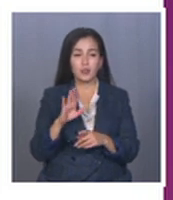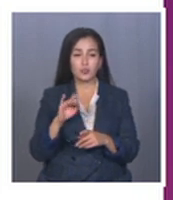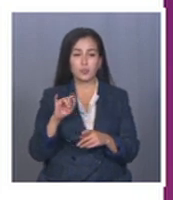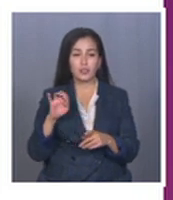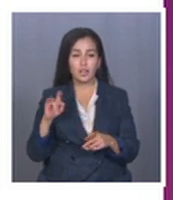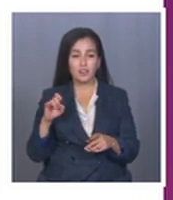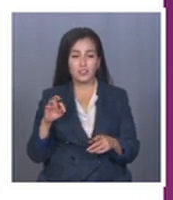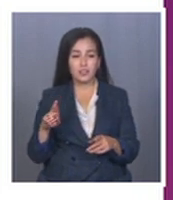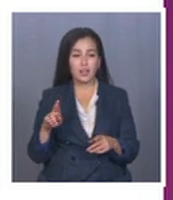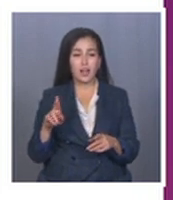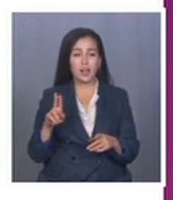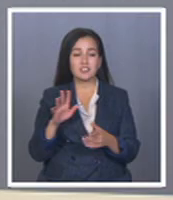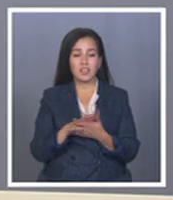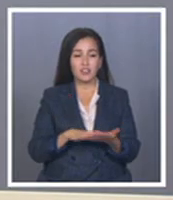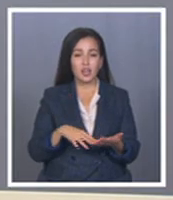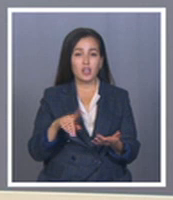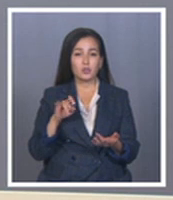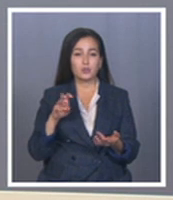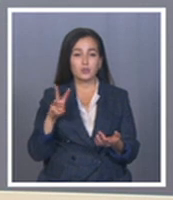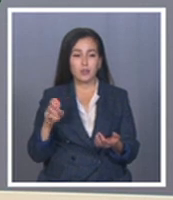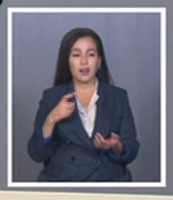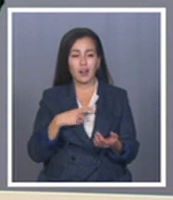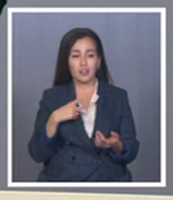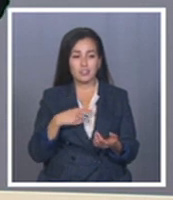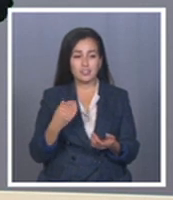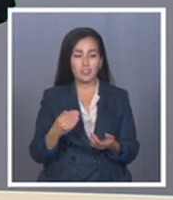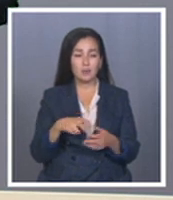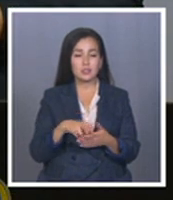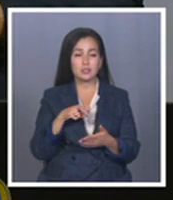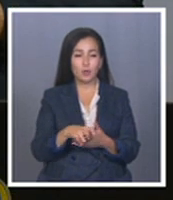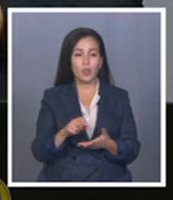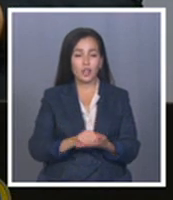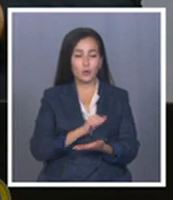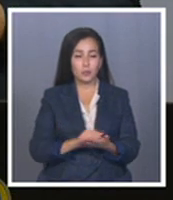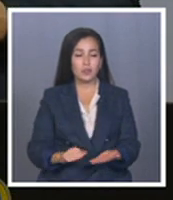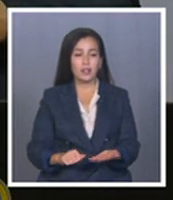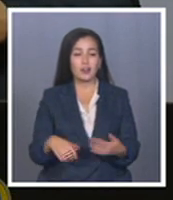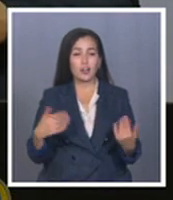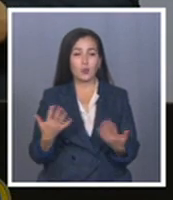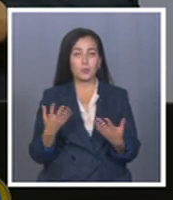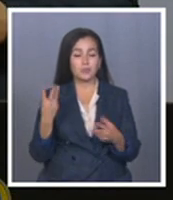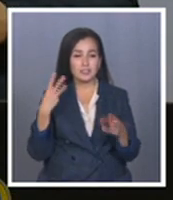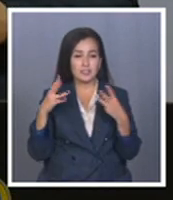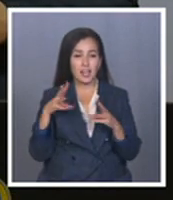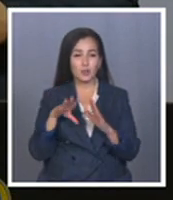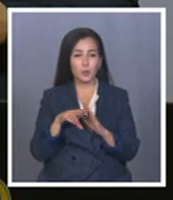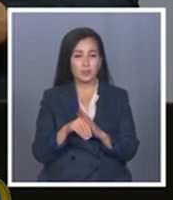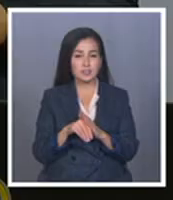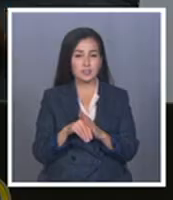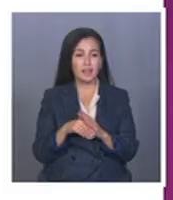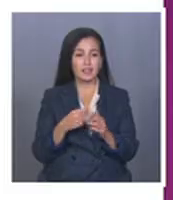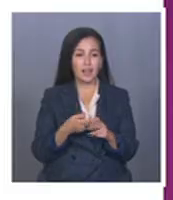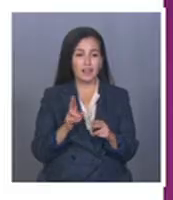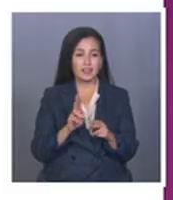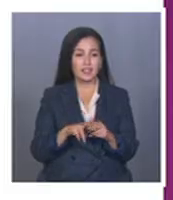Автобиография, заявление, резюме, характеристика, письмо, документ. К какому стилю относятся данные